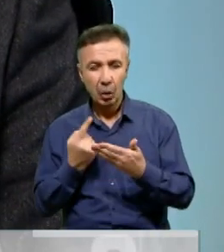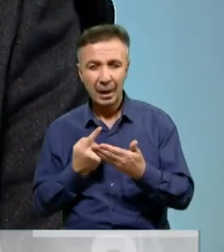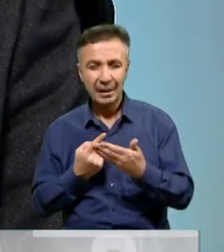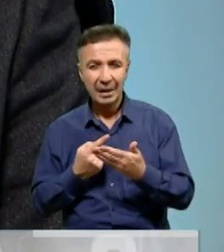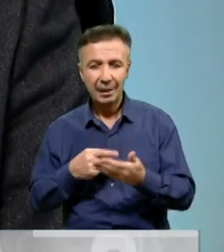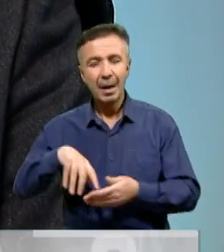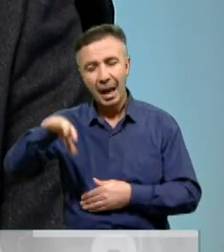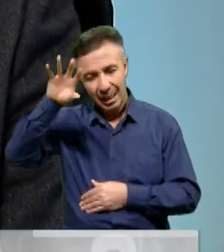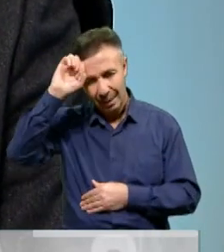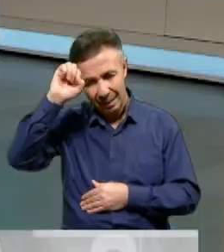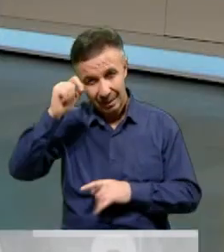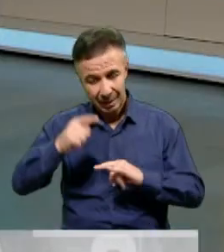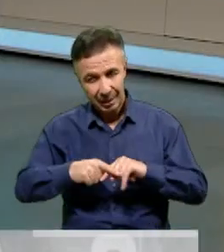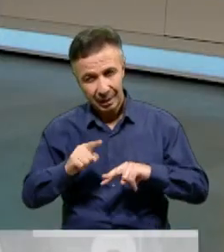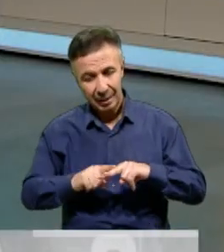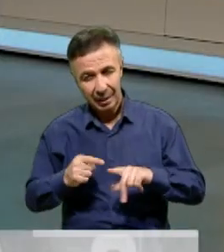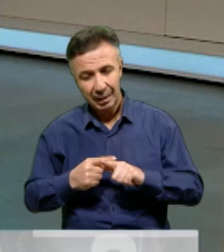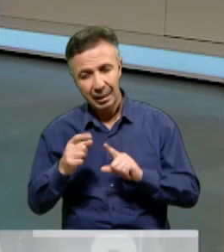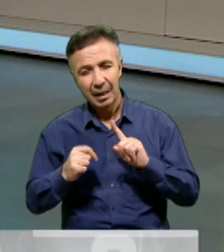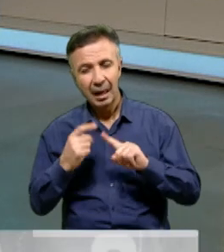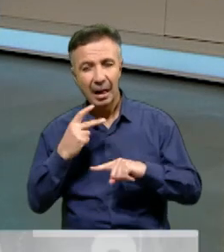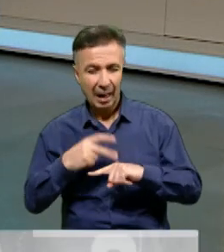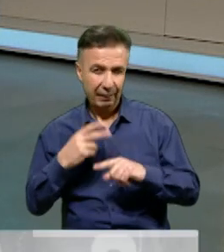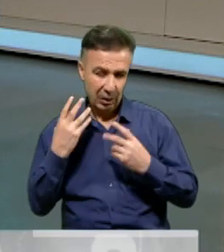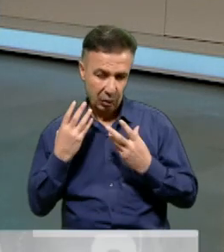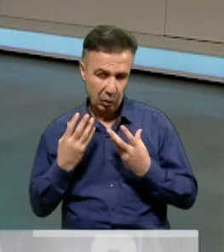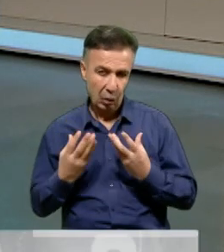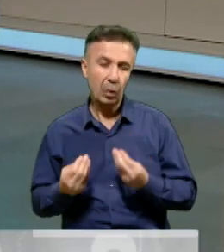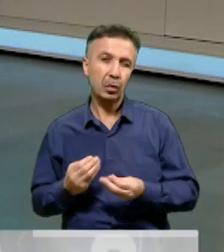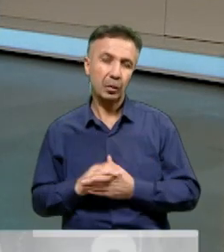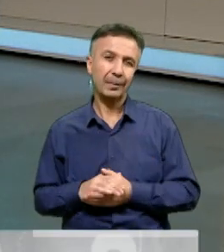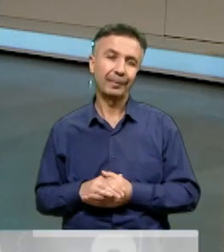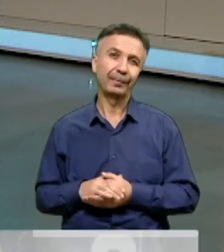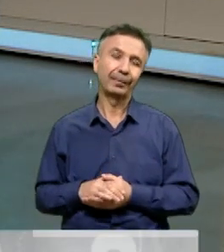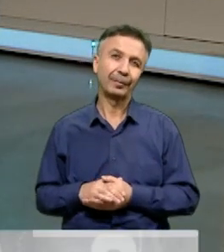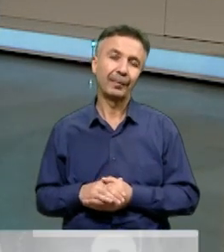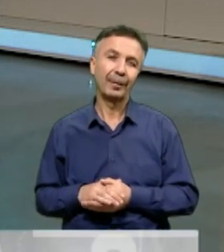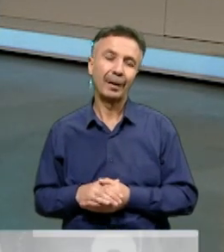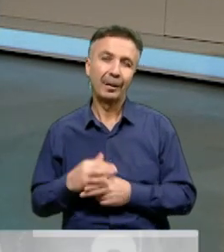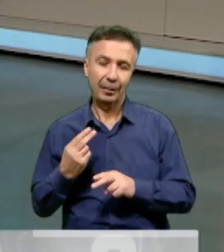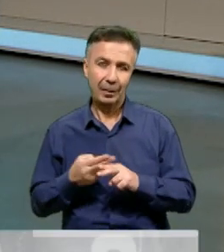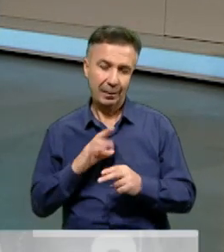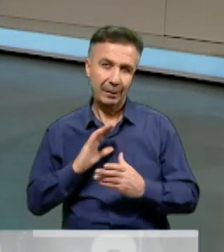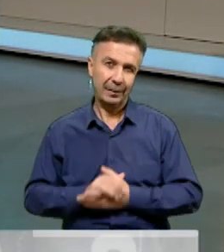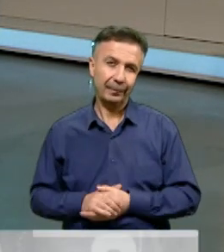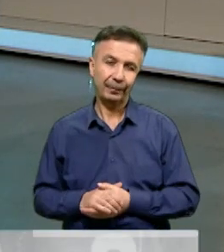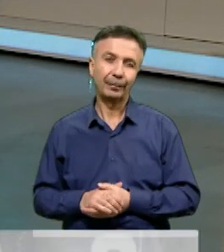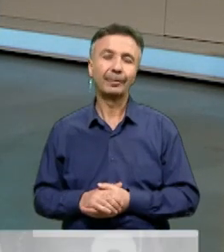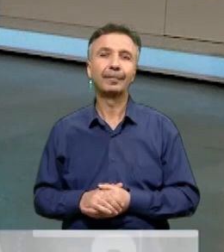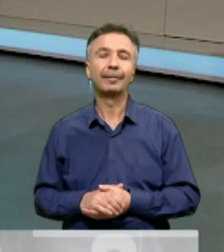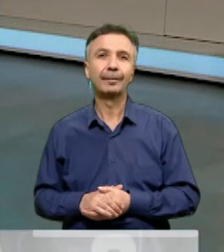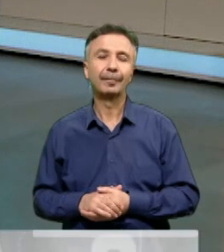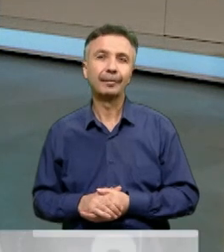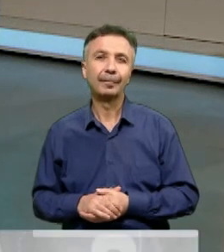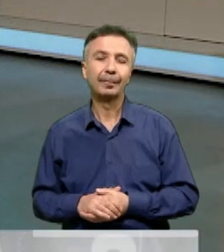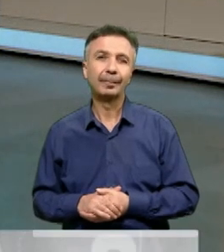olsun. Eyvallah hocam. Allah razı olsun. Ama bu söylediklerinizi olup aynı zamanda hafız olanların örneği de var. Tabii o da var. O zaten daha güzel